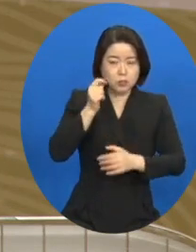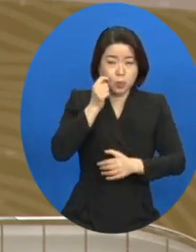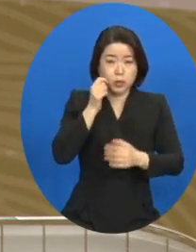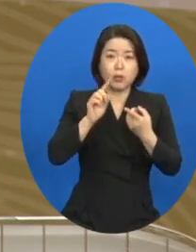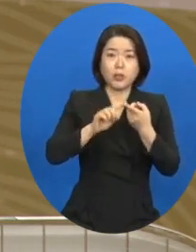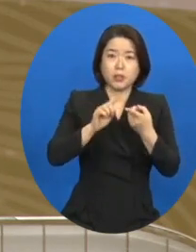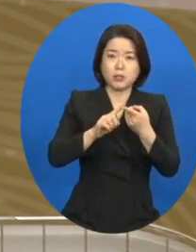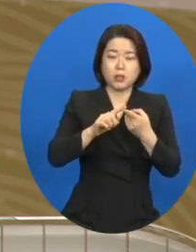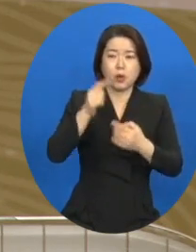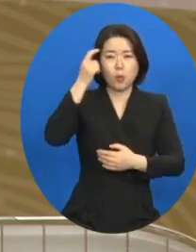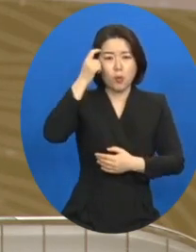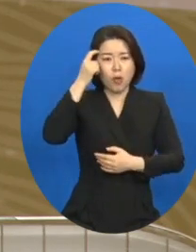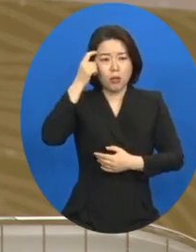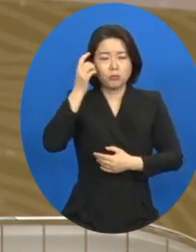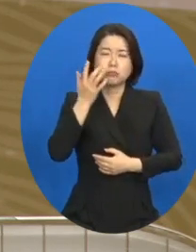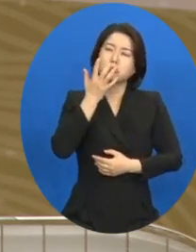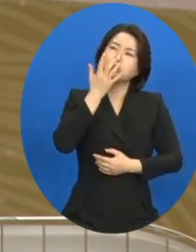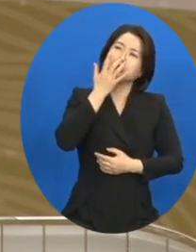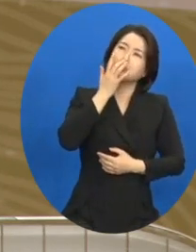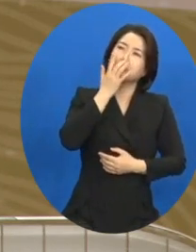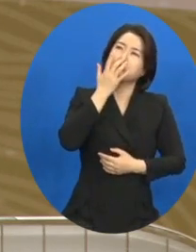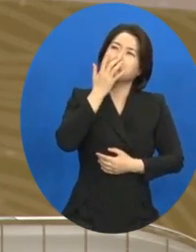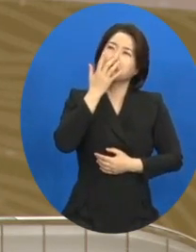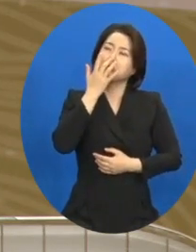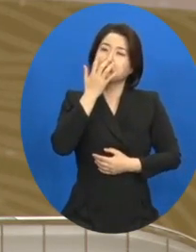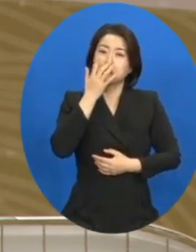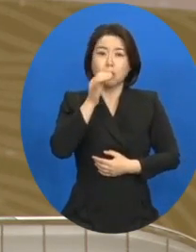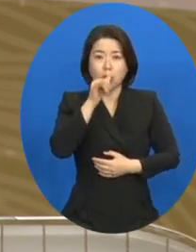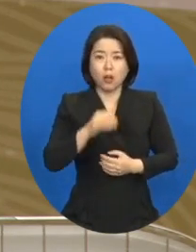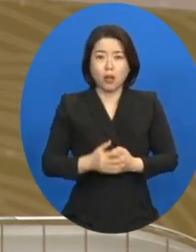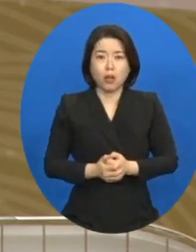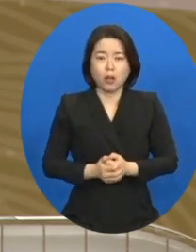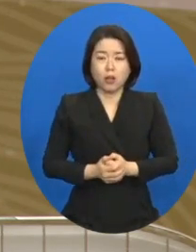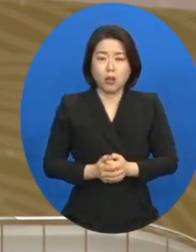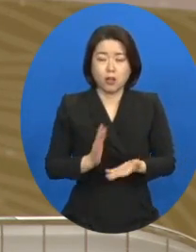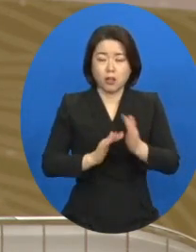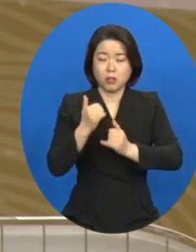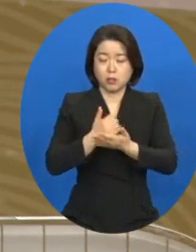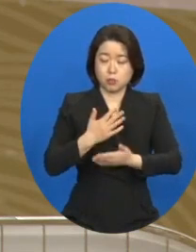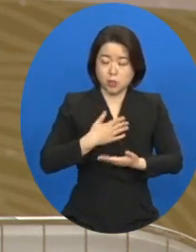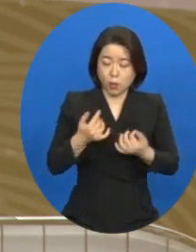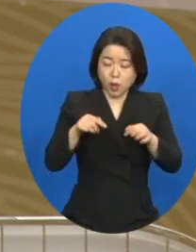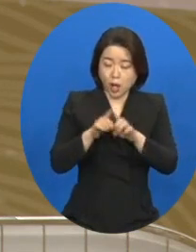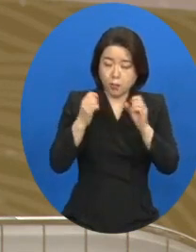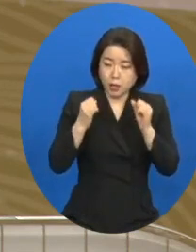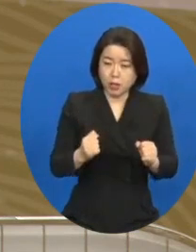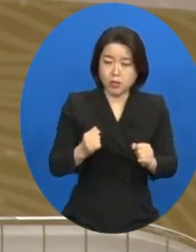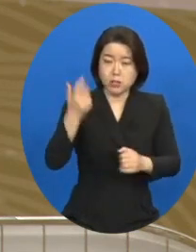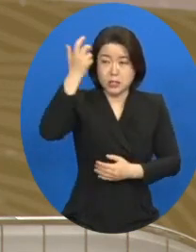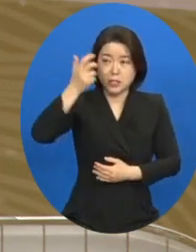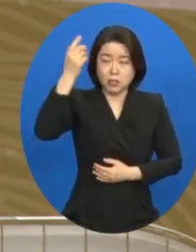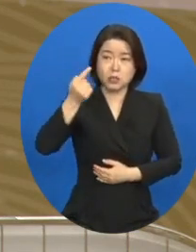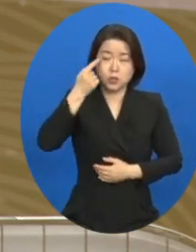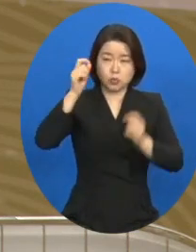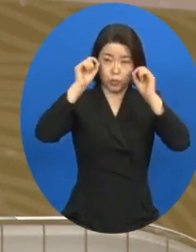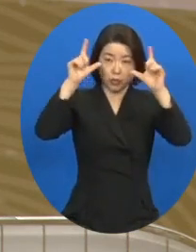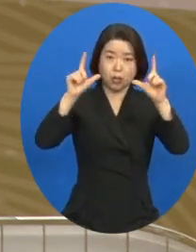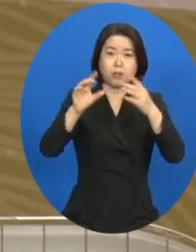대해서는 왜 아무 생각이 없는가? 예수님이 나와 함께 계신 영적인 눈이